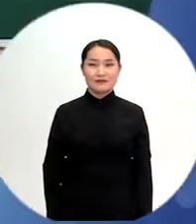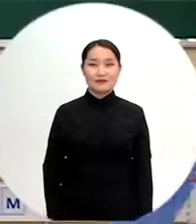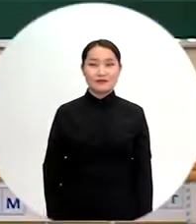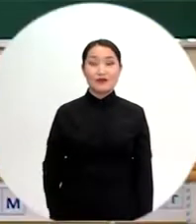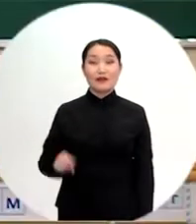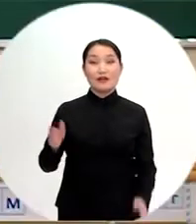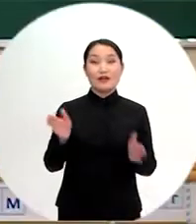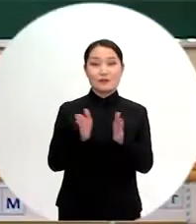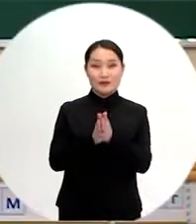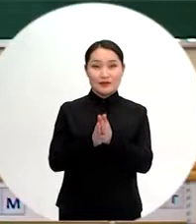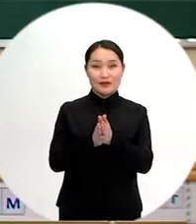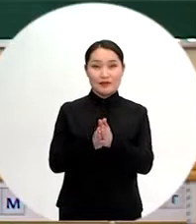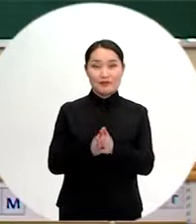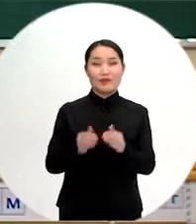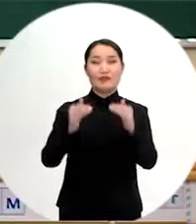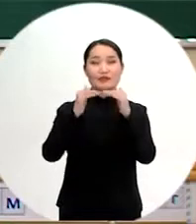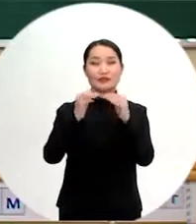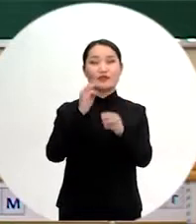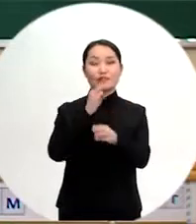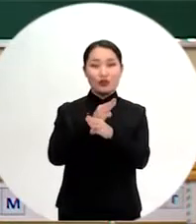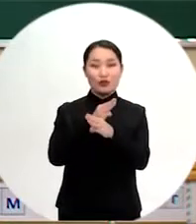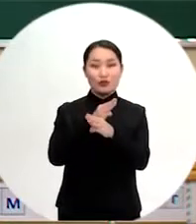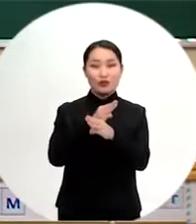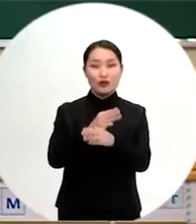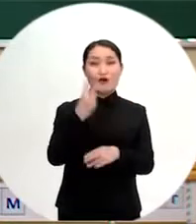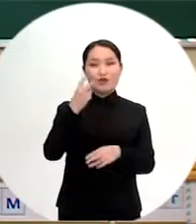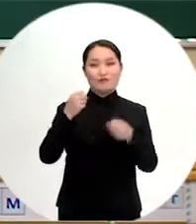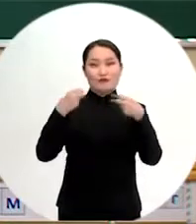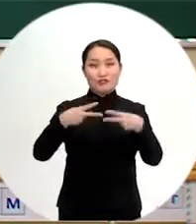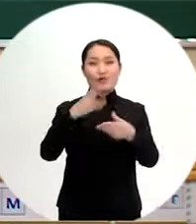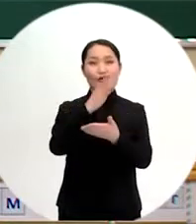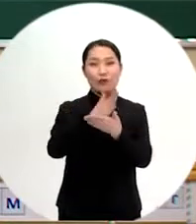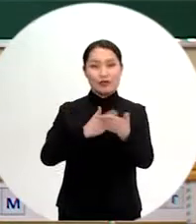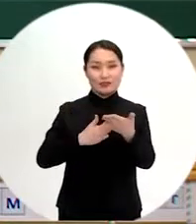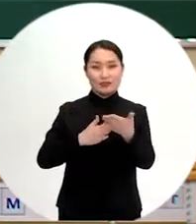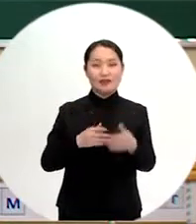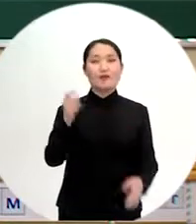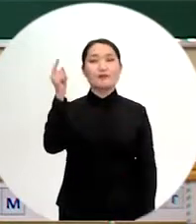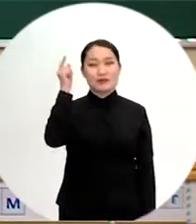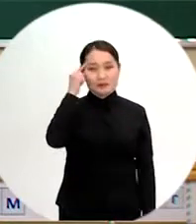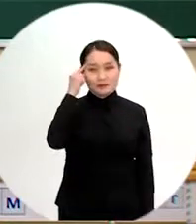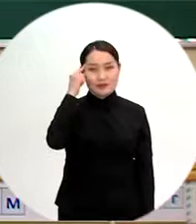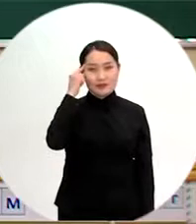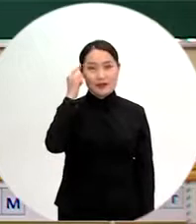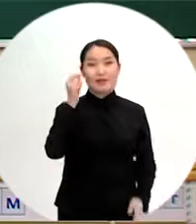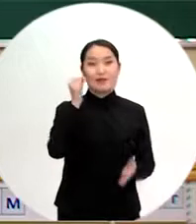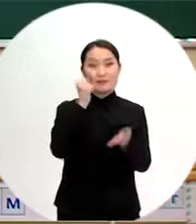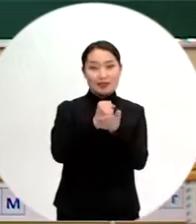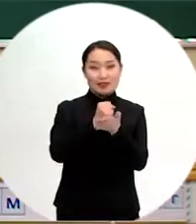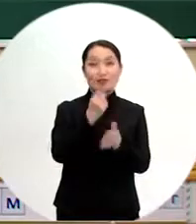Одоо бүгдээрээ тэгш тоотой зүйлс болгон 2 тэнцүү хэсэгт хуваагддаг гэдгийг баталж